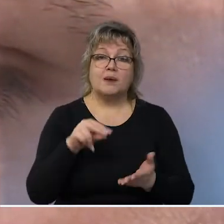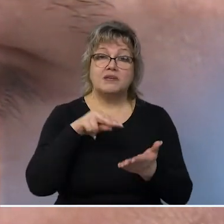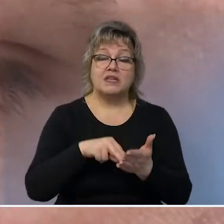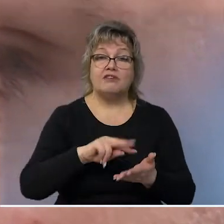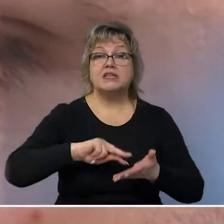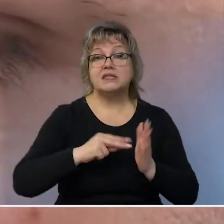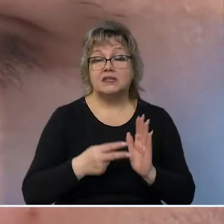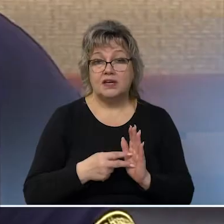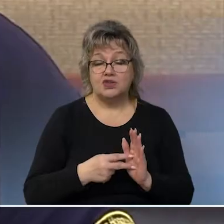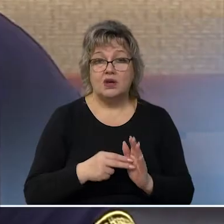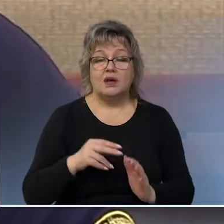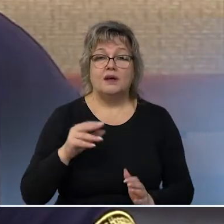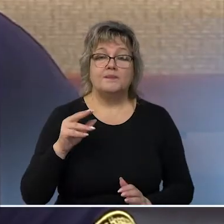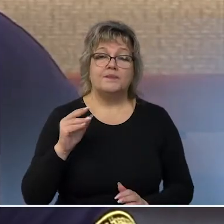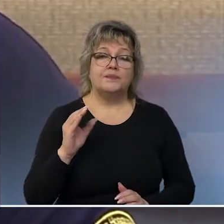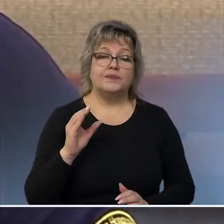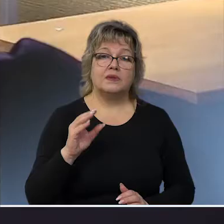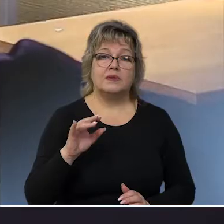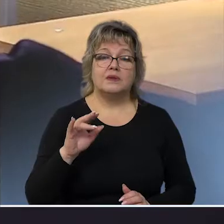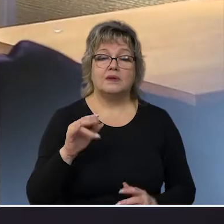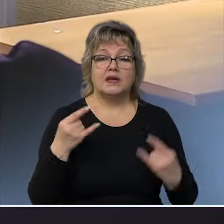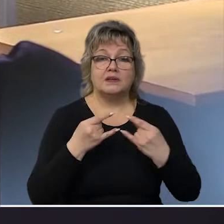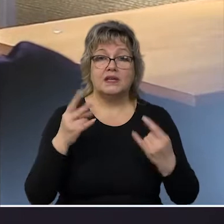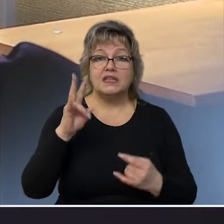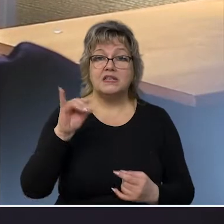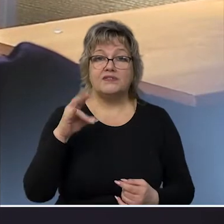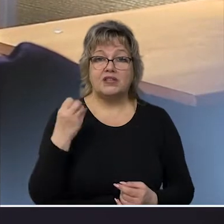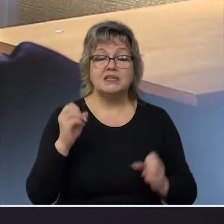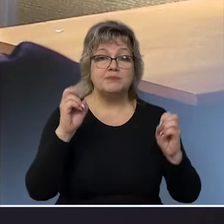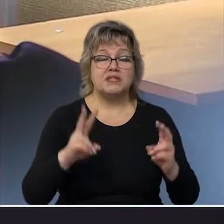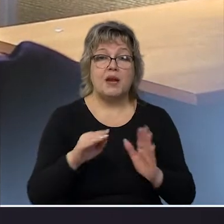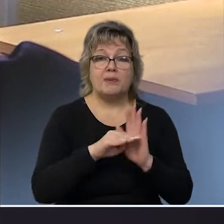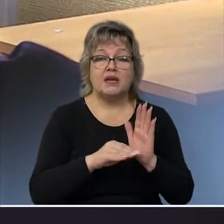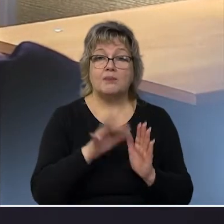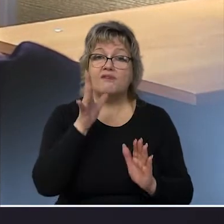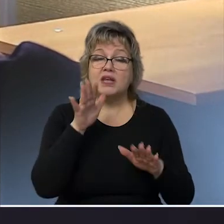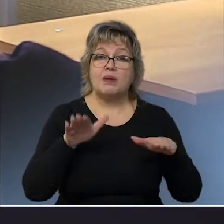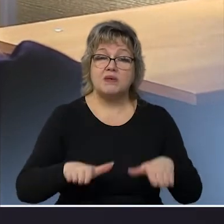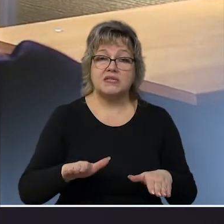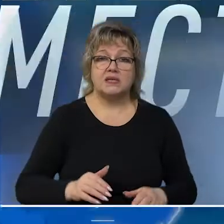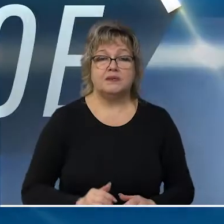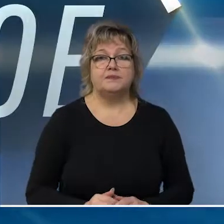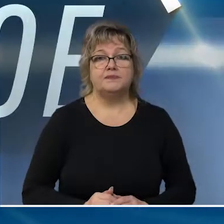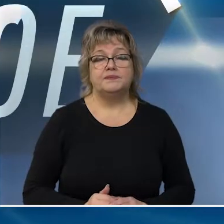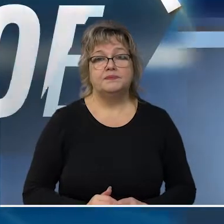всех поставленных задач. Оксана Польникова, Степан Онус, телекомпания «Несвитай», специально для программы «Время